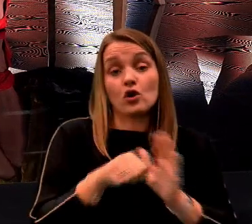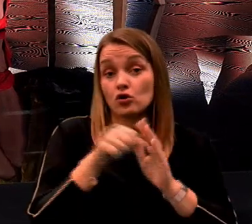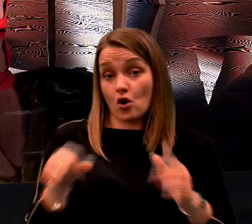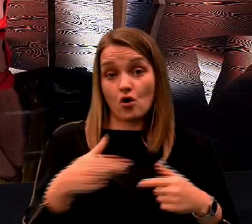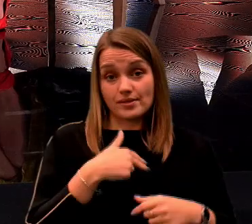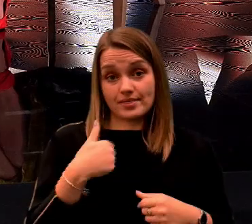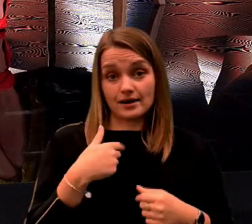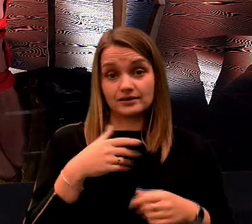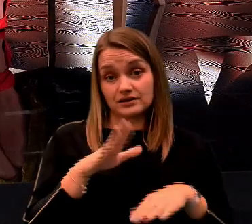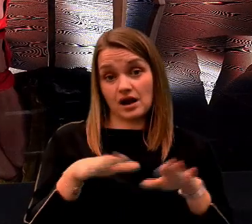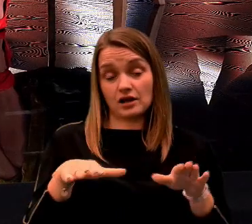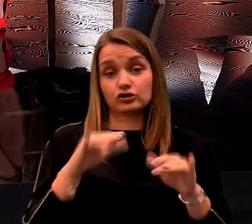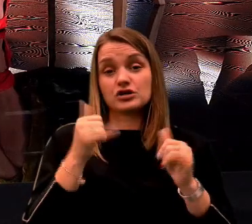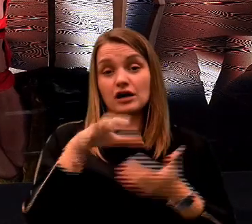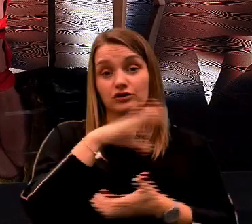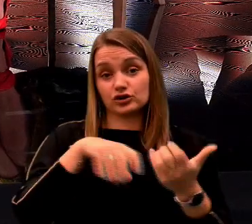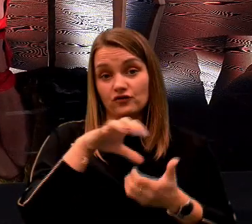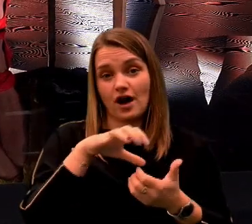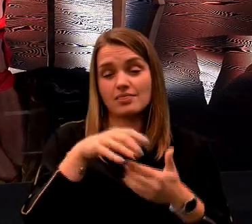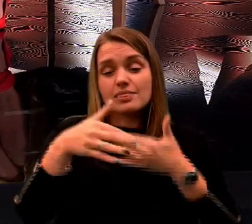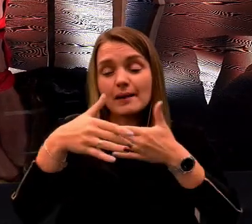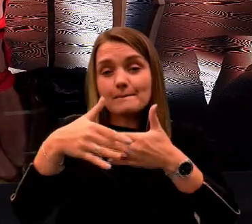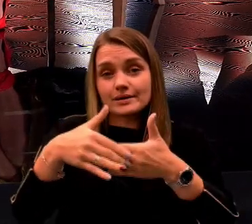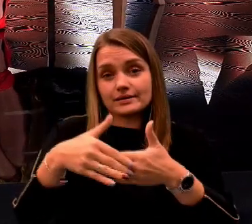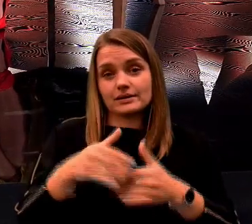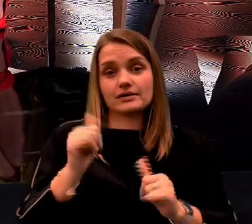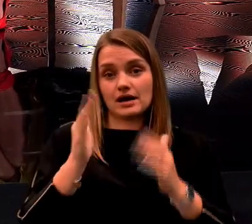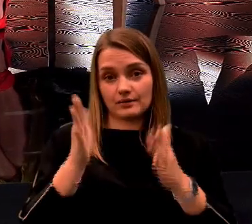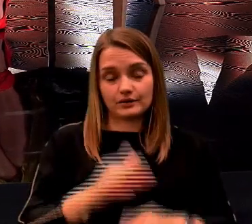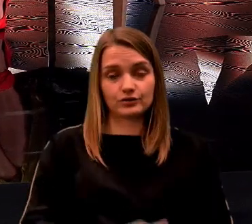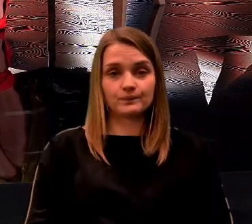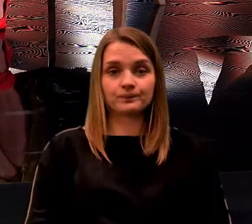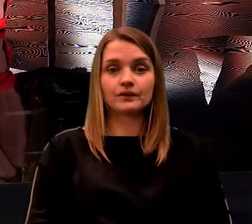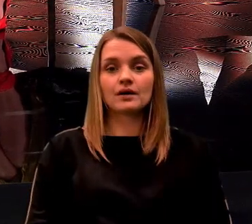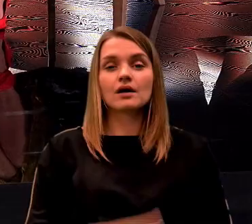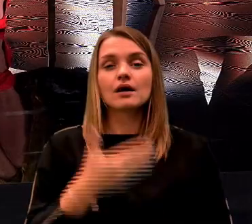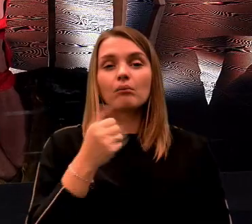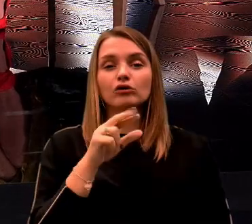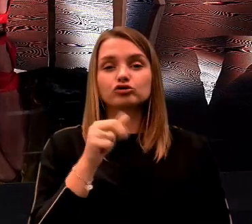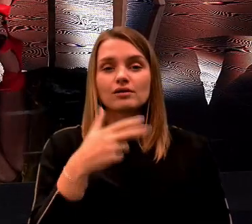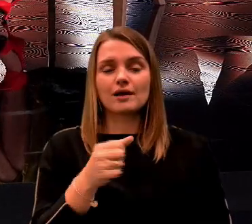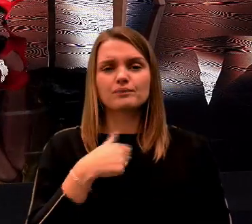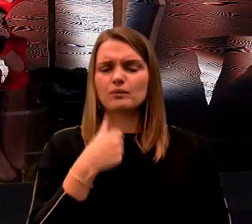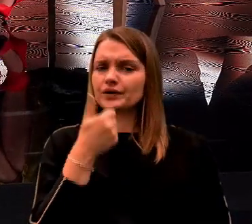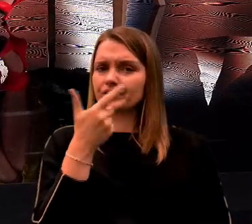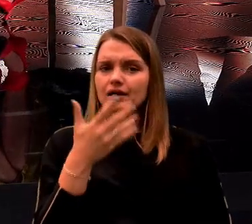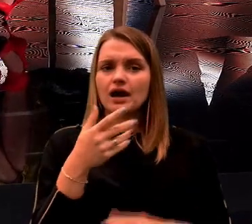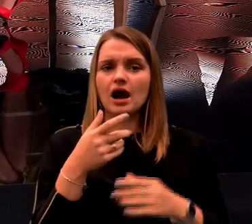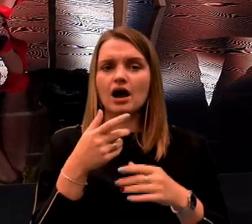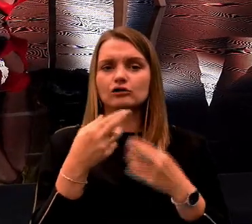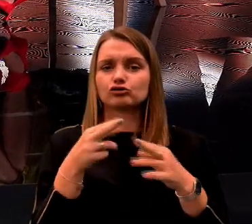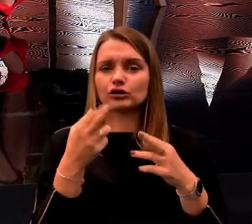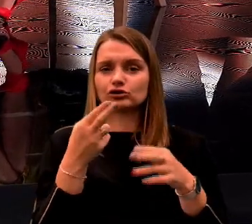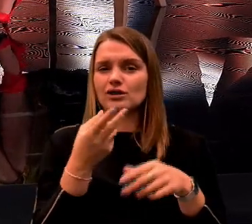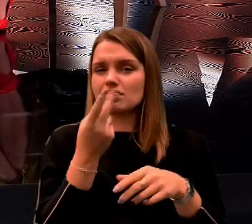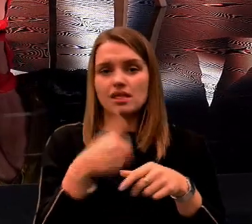wyglądał. Ten nasz przynajmniej dookoła. Marzeno? Ja się z kilkoma rzeczami nie zgadzam. Po pierwsze, już w starożytnej